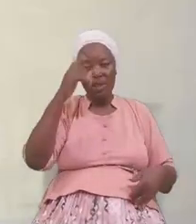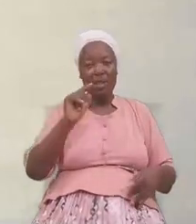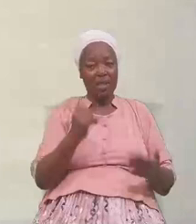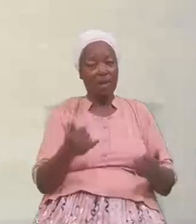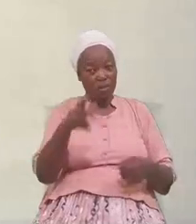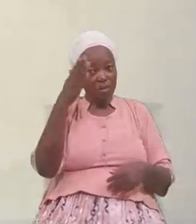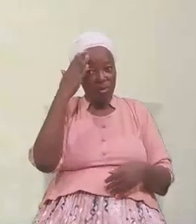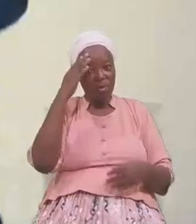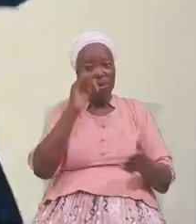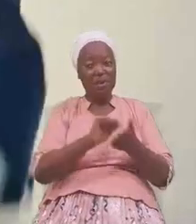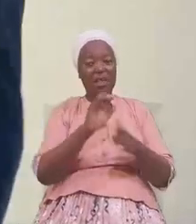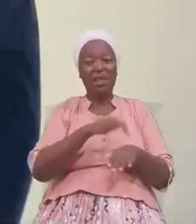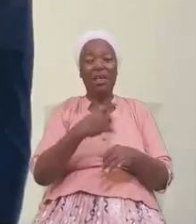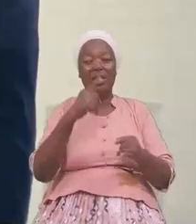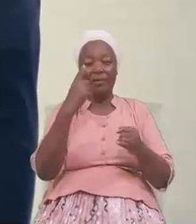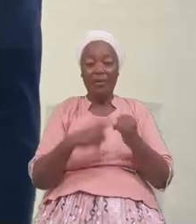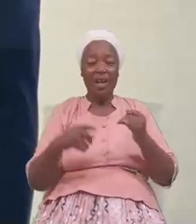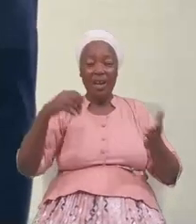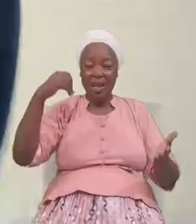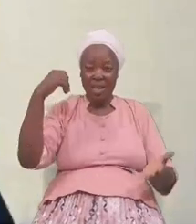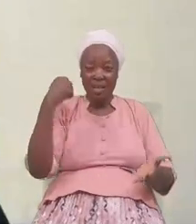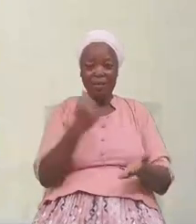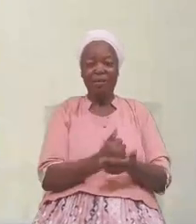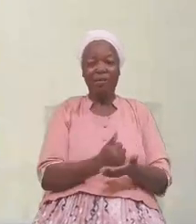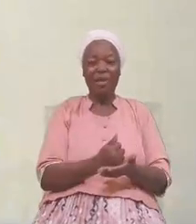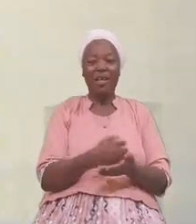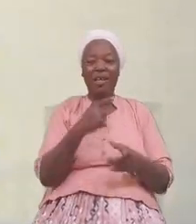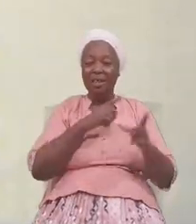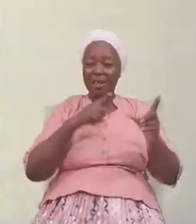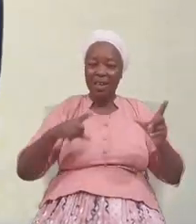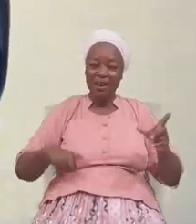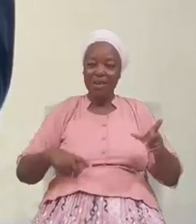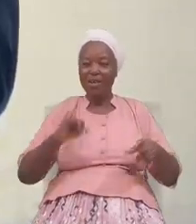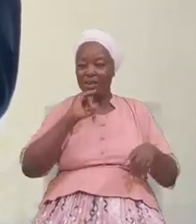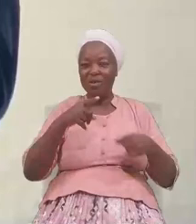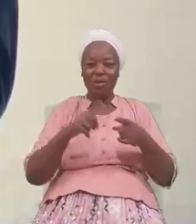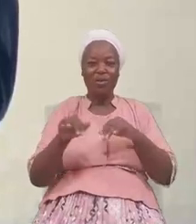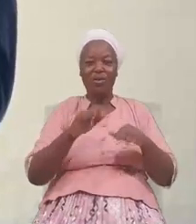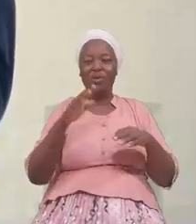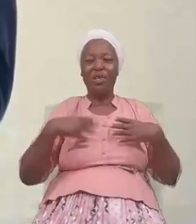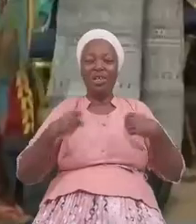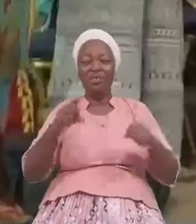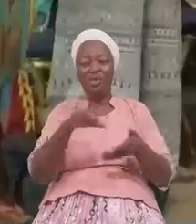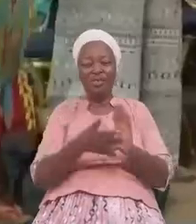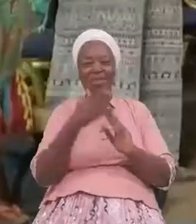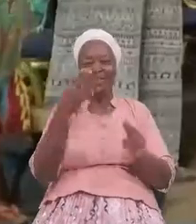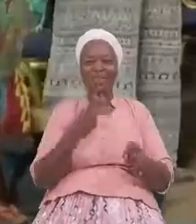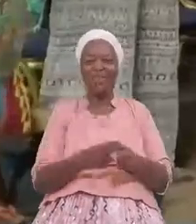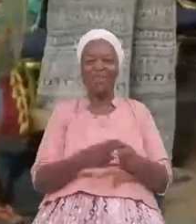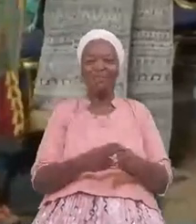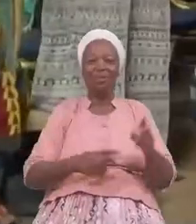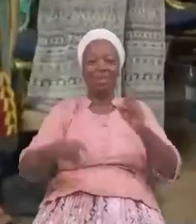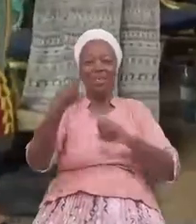qu'au dernier amen, le Seigneur va te guérir. Mon heure a sonné.